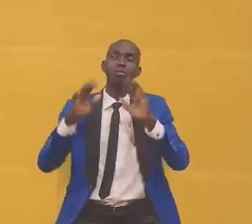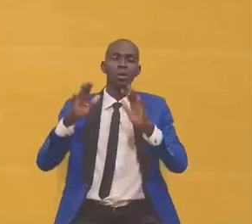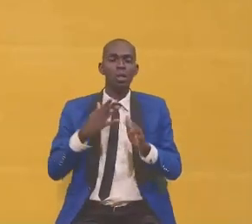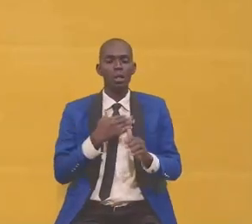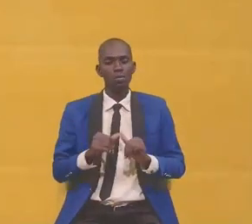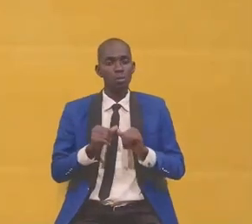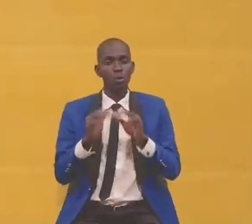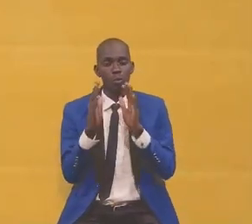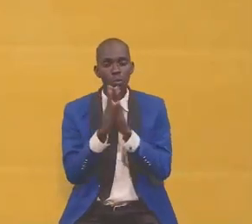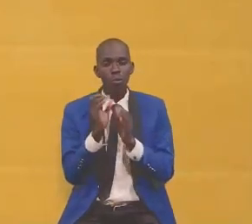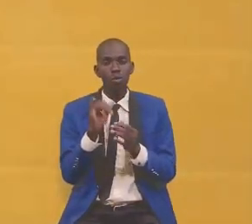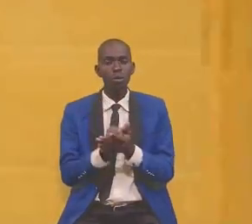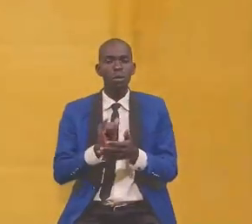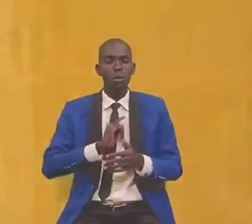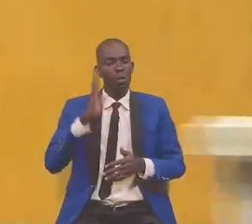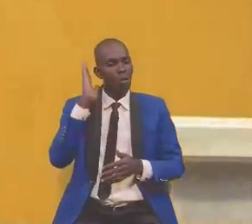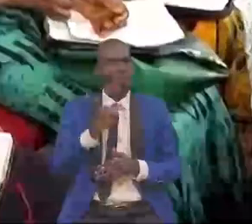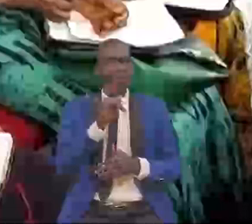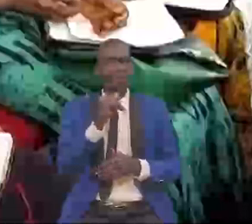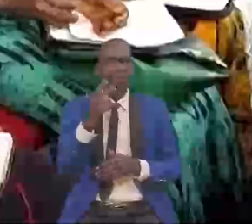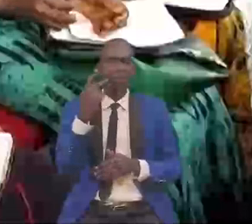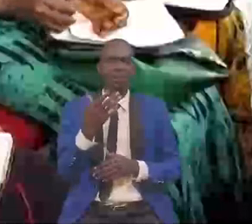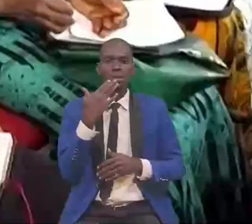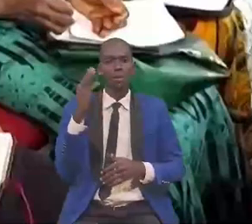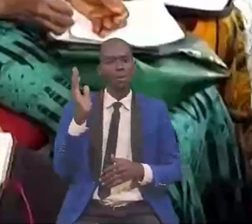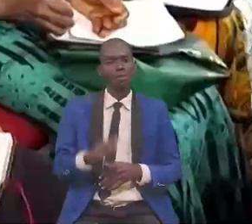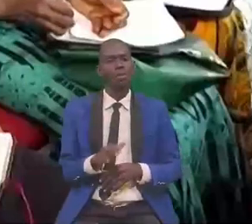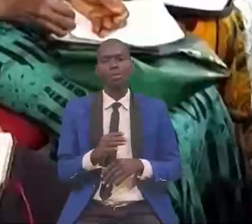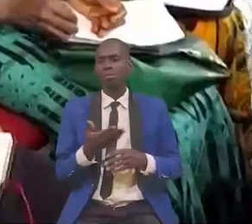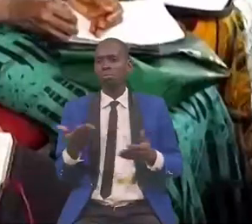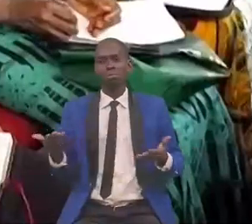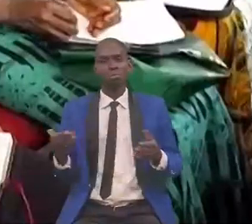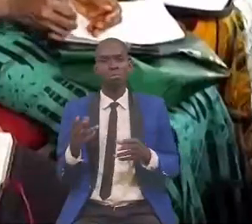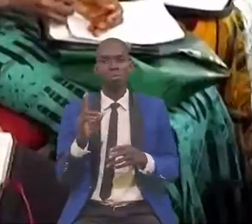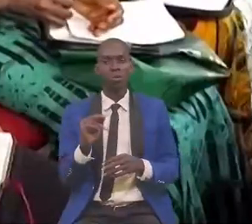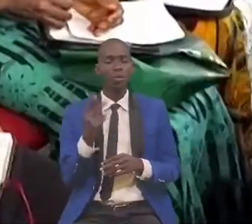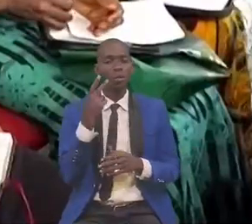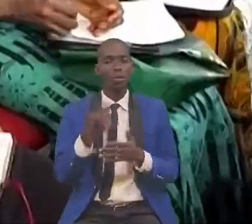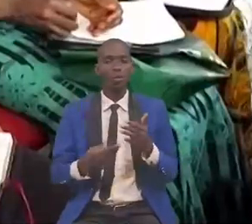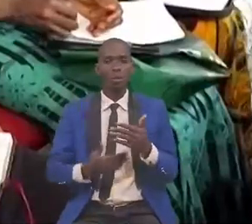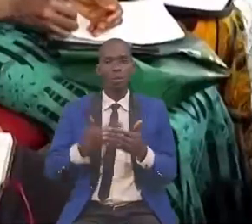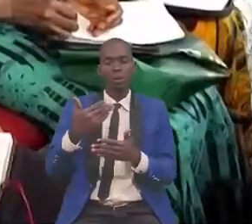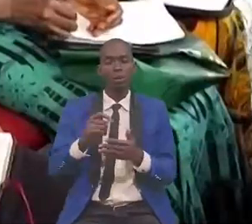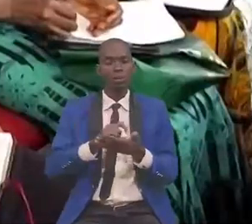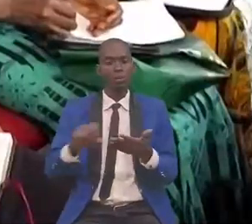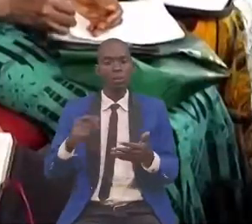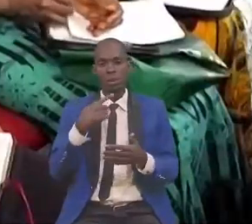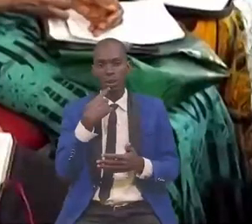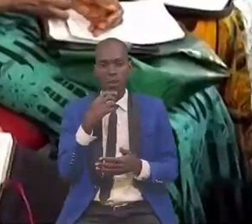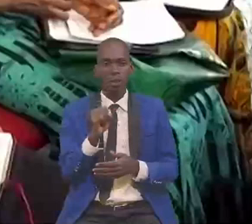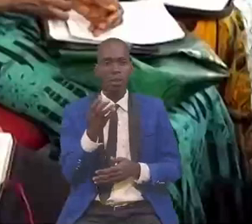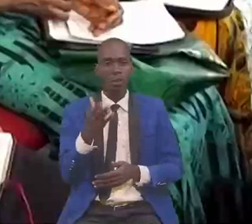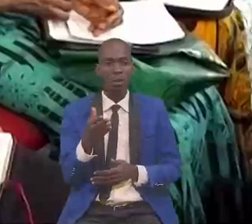ne voie pas le mal. Ça ne sauve pas. Voyez le verset suivant dit, toi,